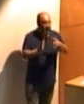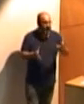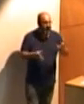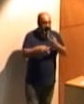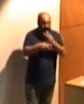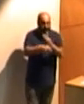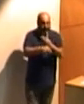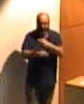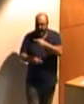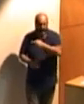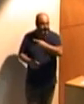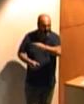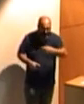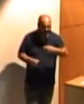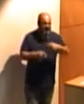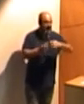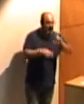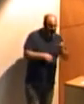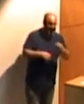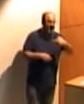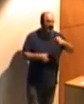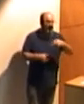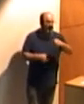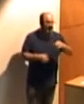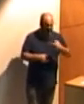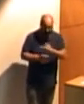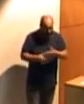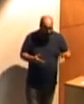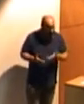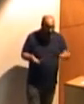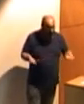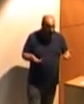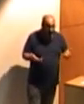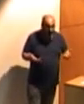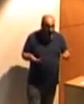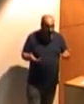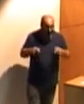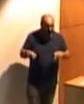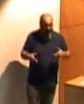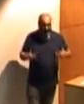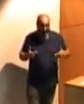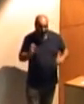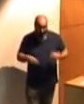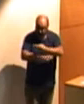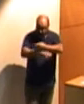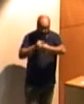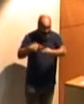gamètes moi je pense qu'il faut quand même faire attention car en effet les gamètes est ce qu'ils sont vivants